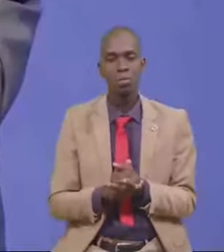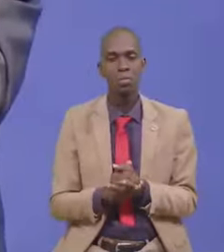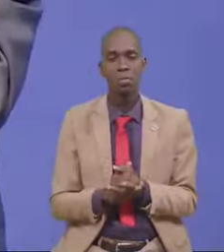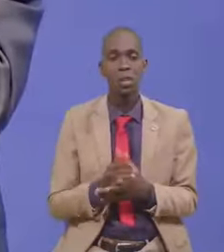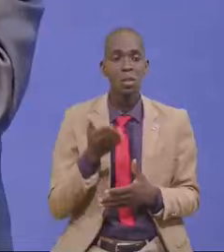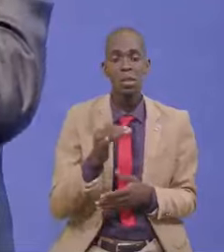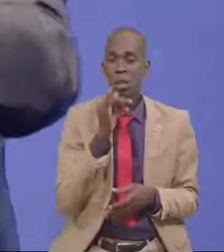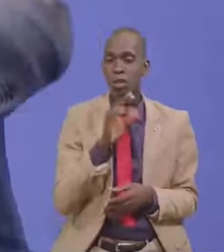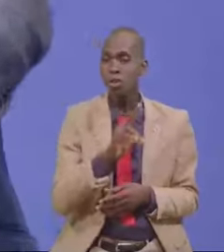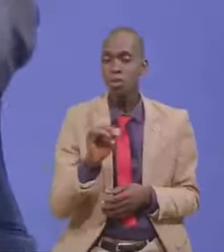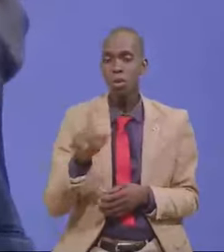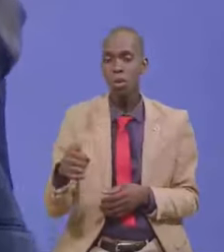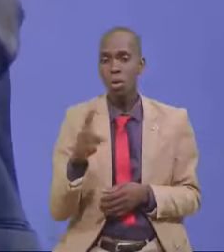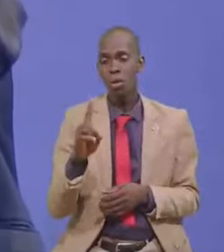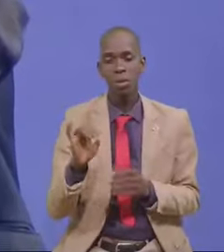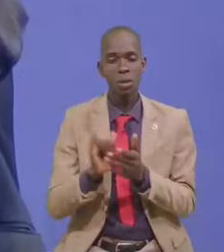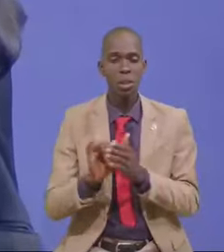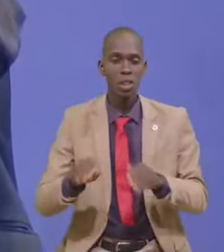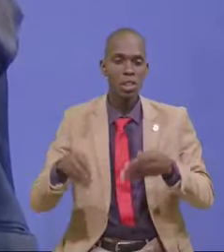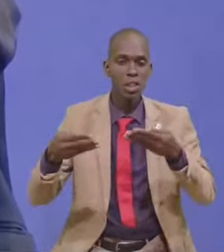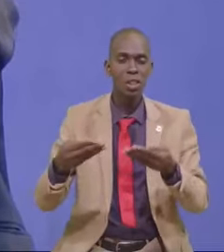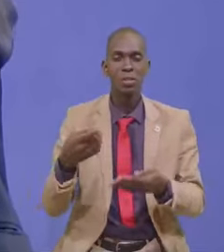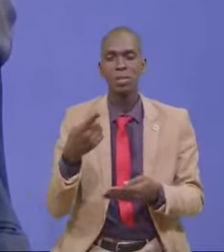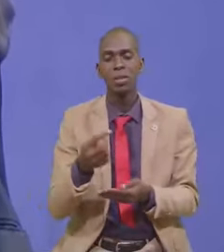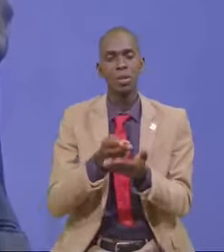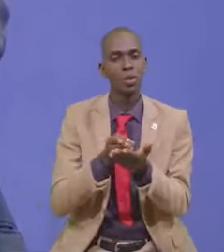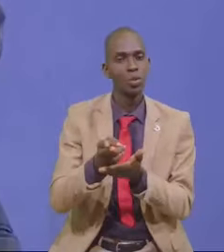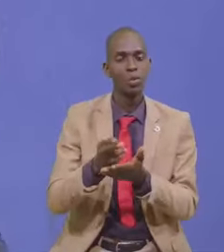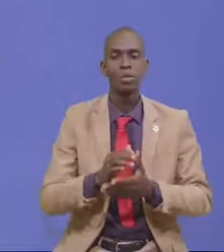Il n'y a pas un autre donateur de la vérité.